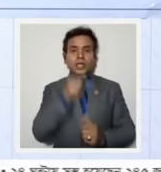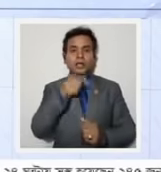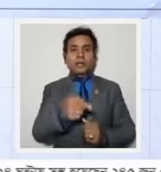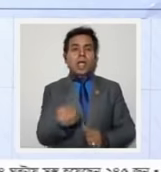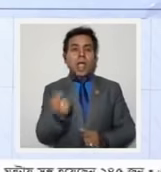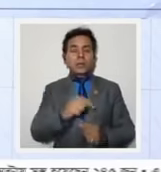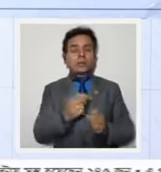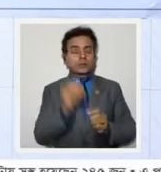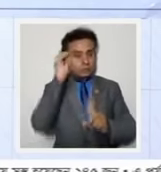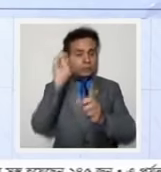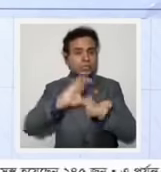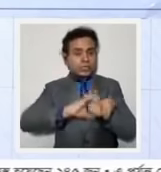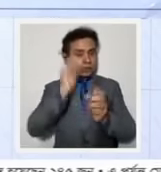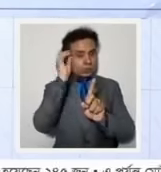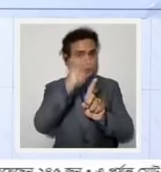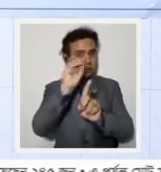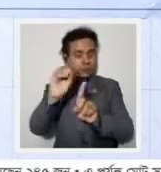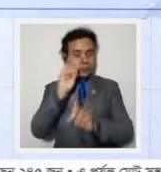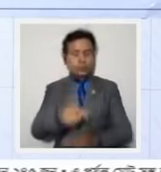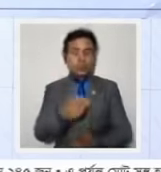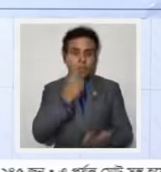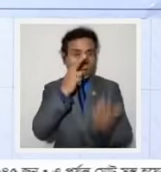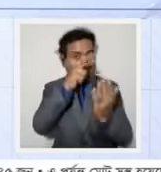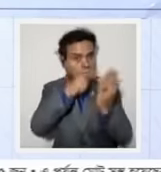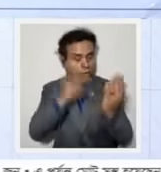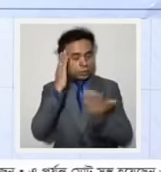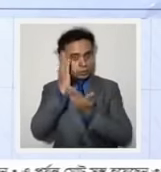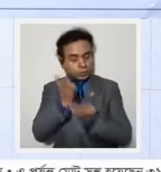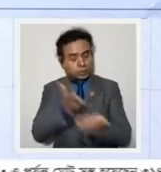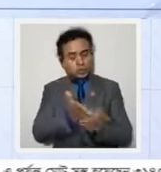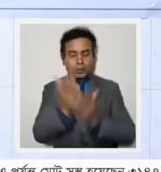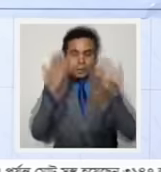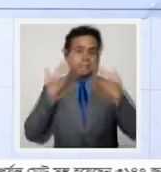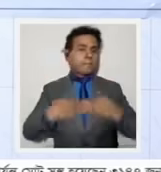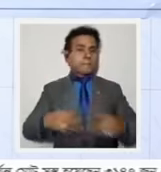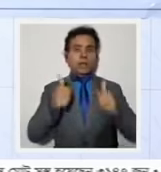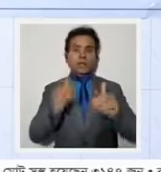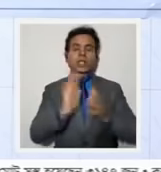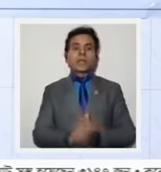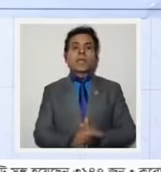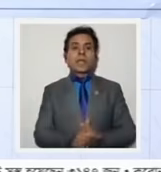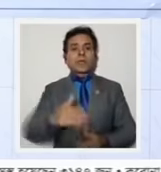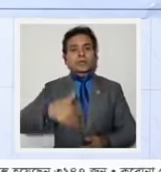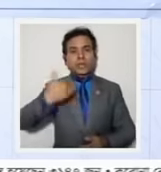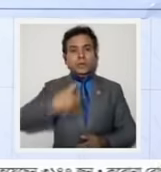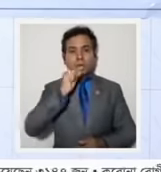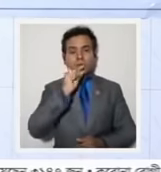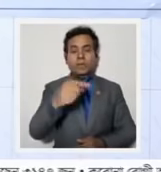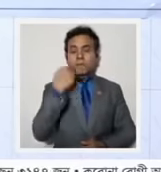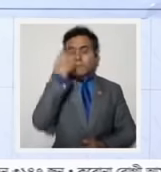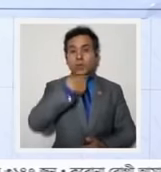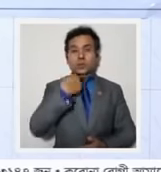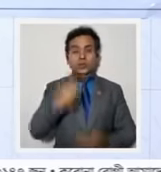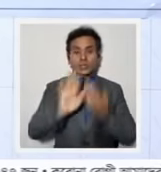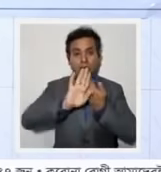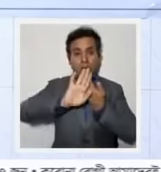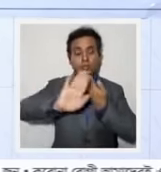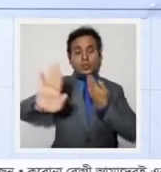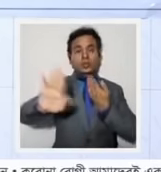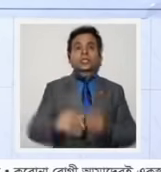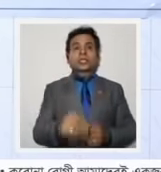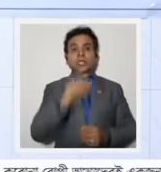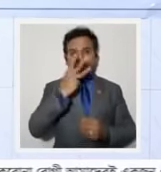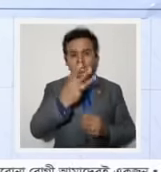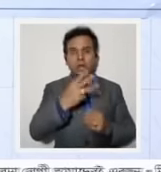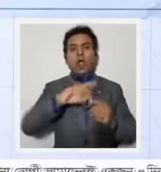যা স্বাস্থ্যবিধি আছে সেগুলো মেনে চলি এবং আমরা কোভিড বিষয়ে যে স্বাস্থ্য পরামর্শগুলো দিয়ে থাকি এগুলো আমরা সবাই মেনে চলি,